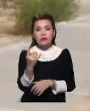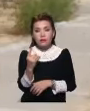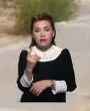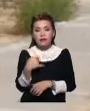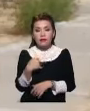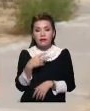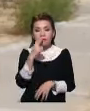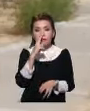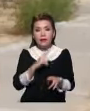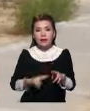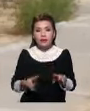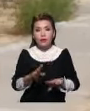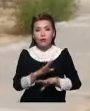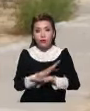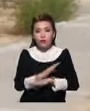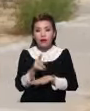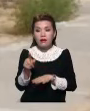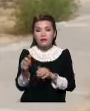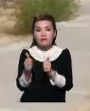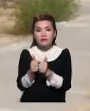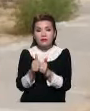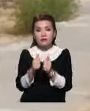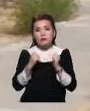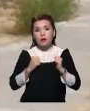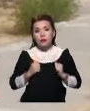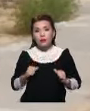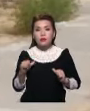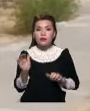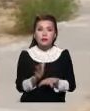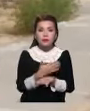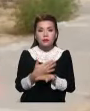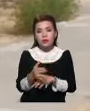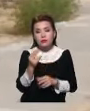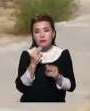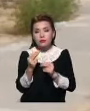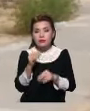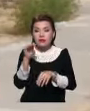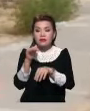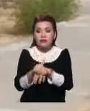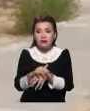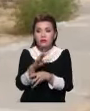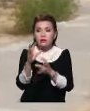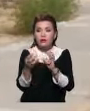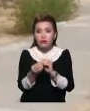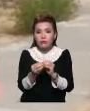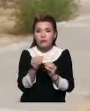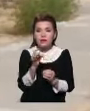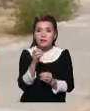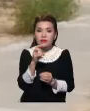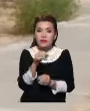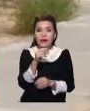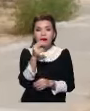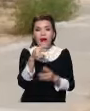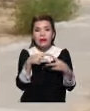соболезнований. Они спокойно кушают, спят, гуляют со своими детьми. Чтобы доказать ее виновность, нужны результаты экспертизы. Из Астаны и Атрау